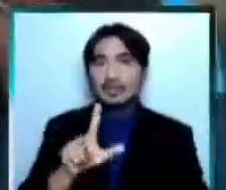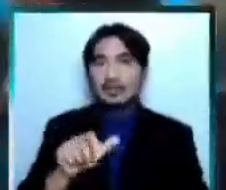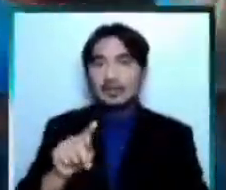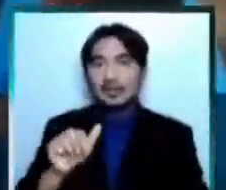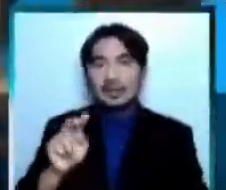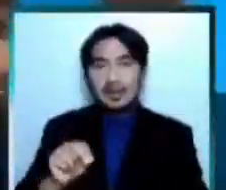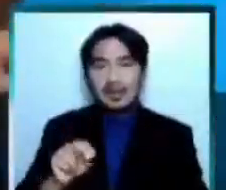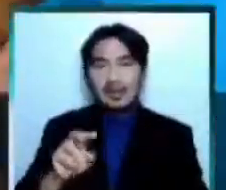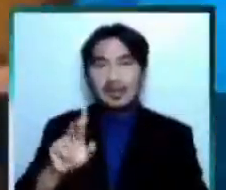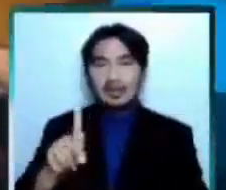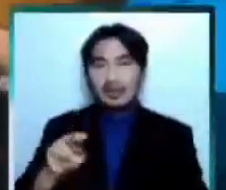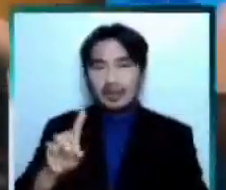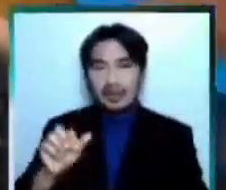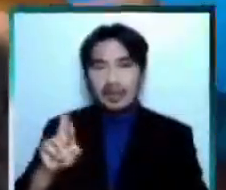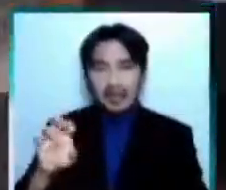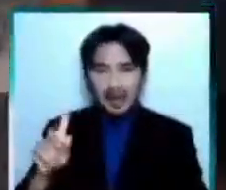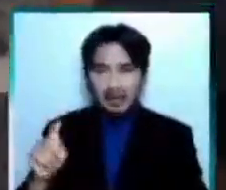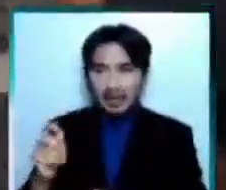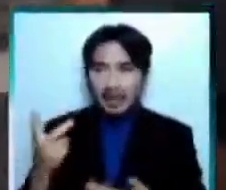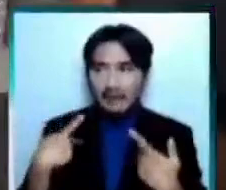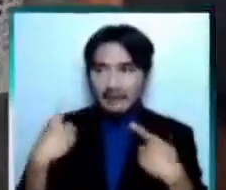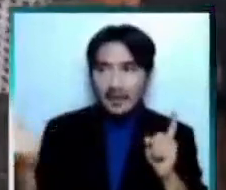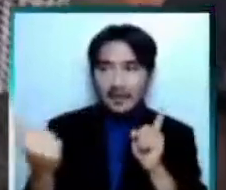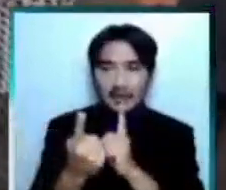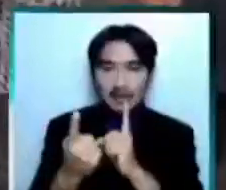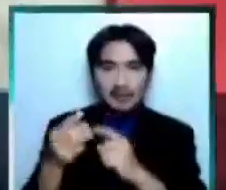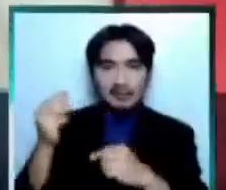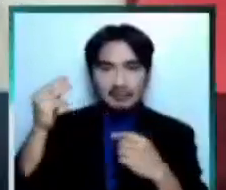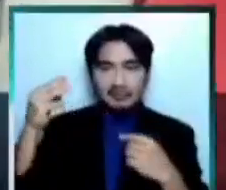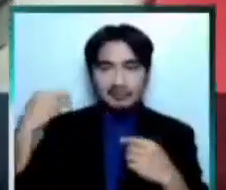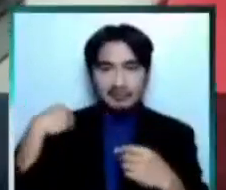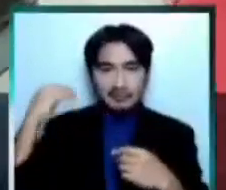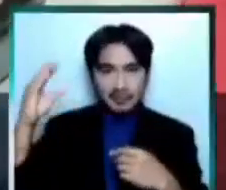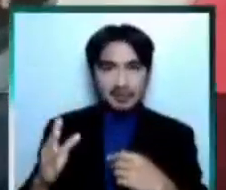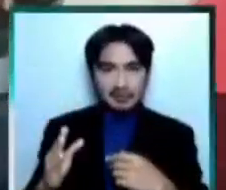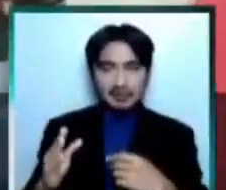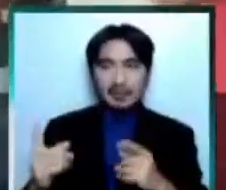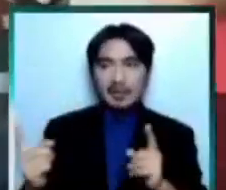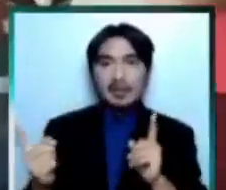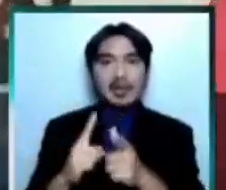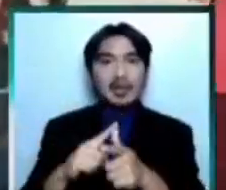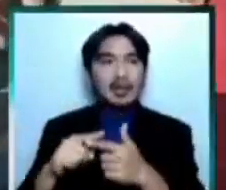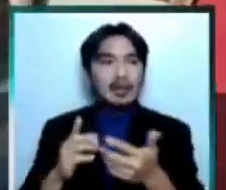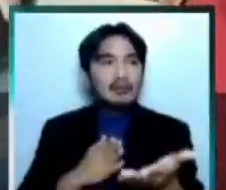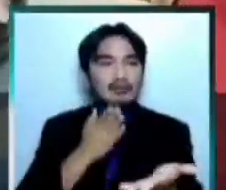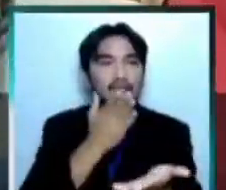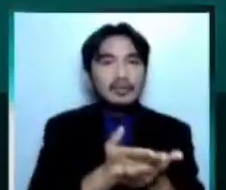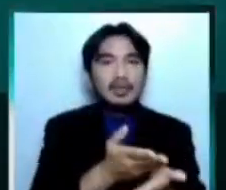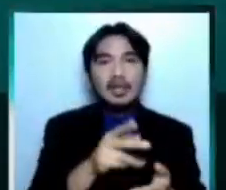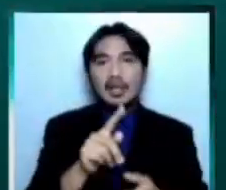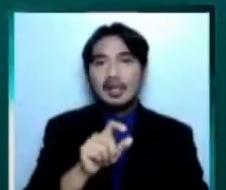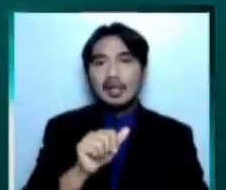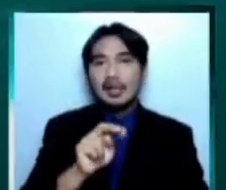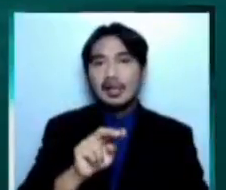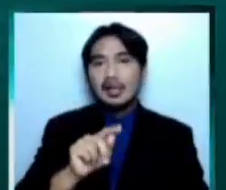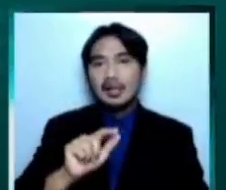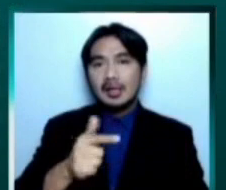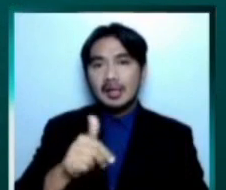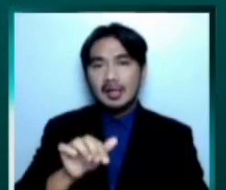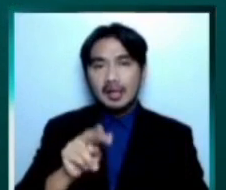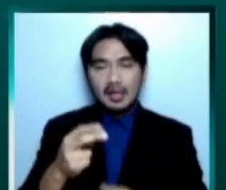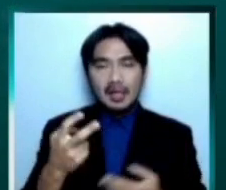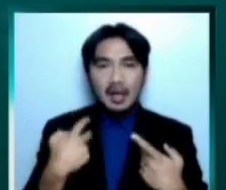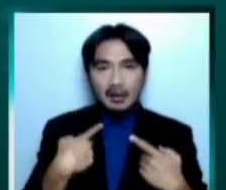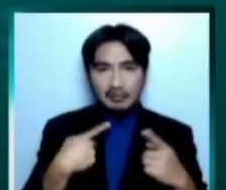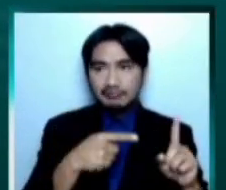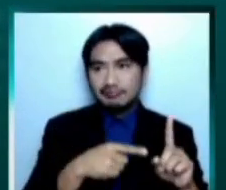kay Tacurong City Mayor Lino Montilla at nagtungo sa bayanan Tantangan. Sa isang press release, sinabi ni Pacquiao na